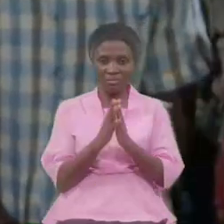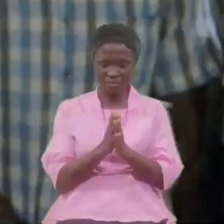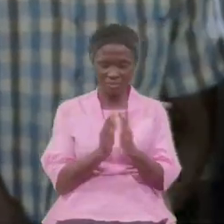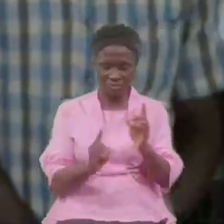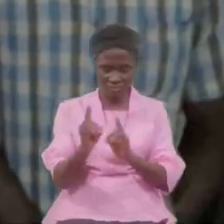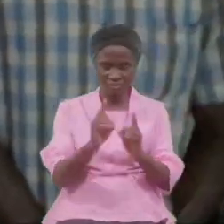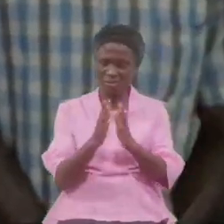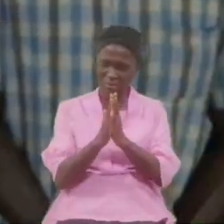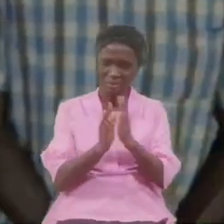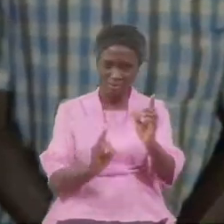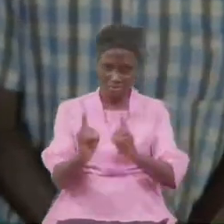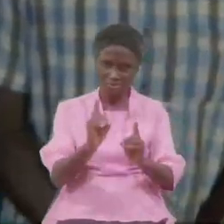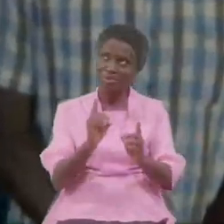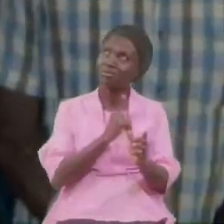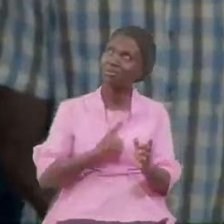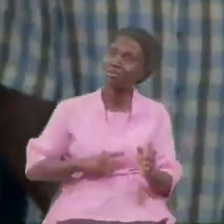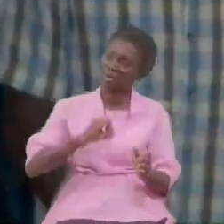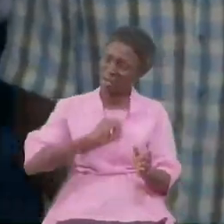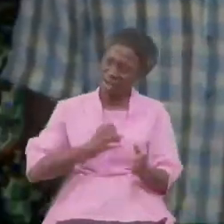Seigneur, je veux la vie changer.